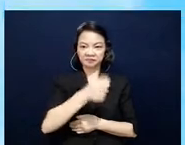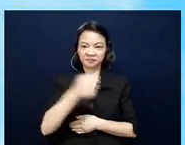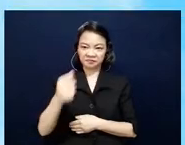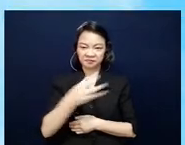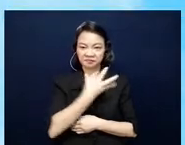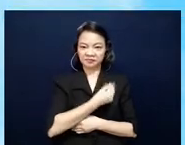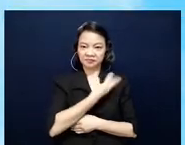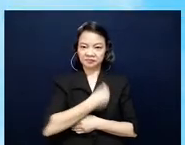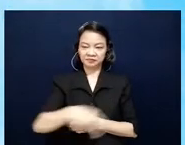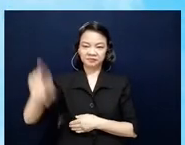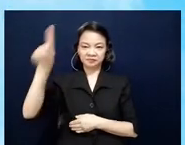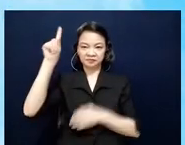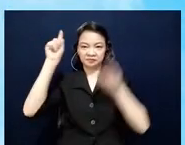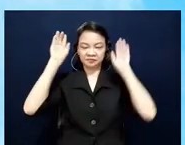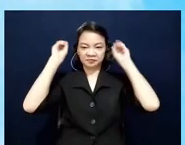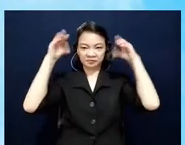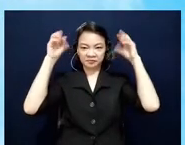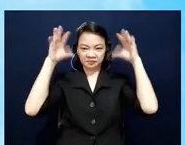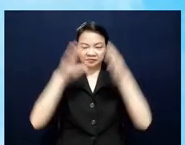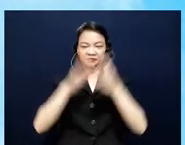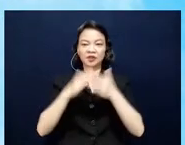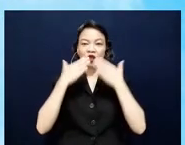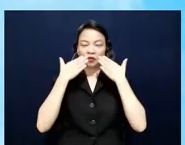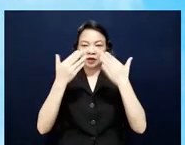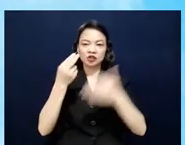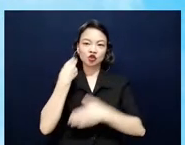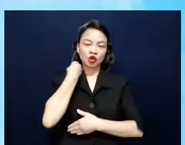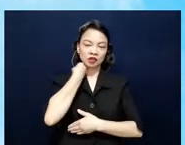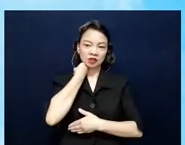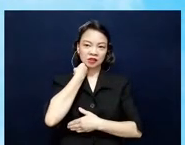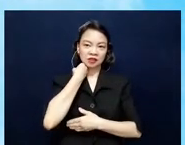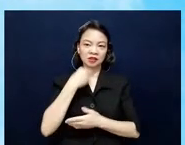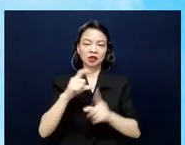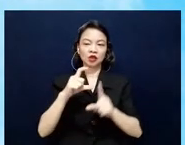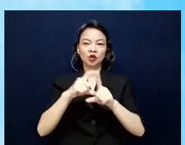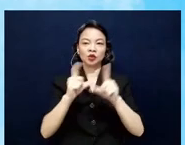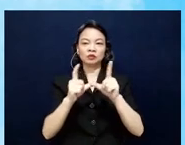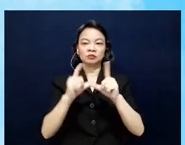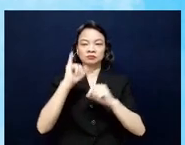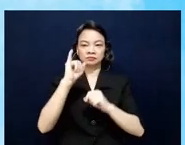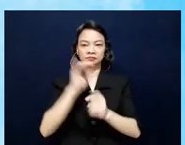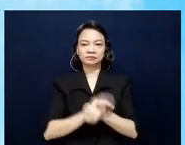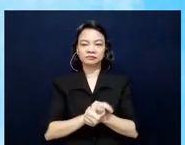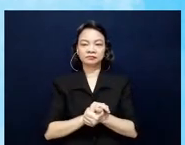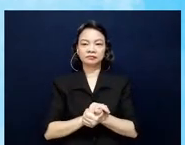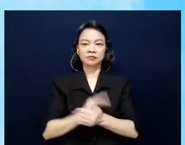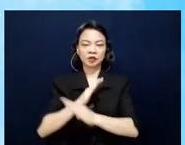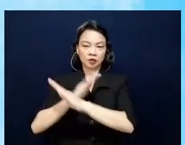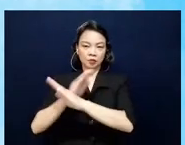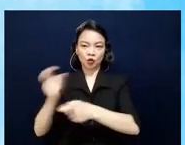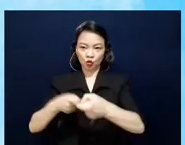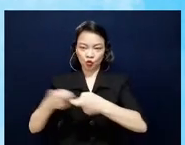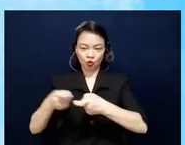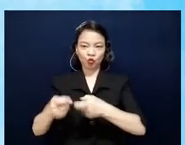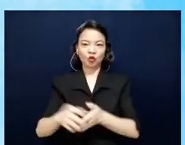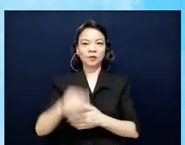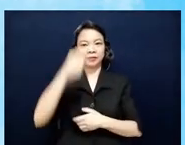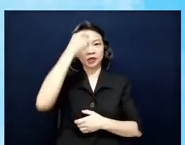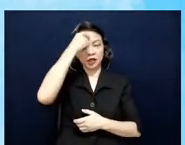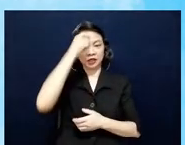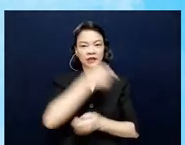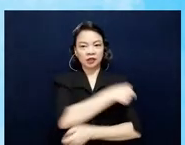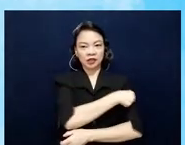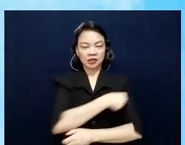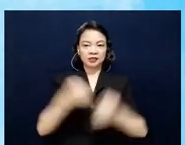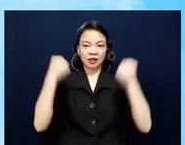wabarakatuh. Terima kasih Dr. Dwi Oktaviani yang merupakan Kepala Bidang Pencegahan dan Pengendalian Penyakit Dinas Kesehatan Provinsi DKI